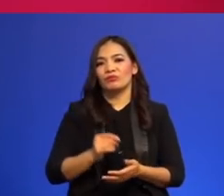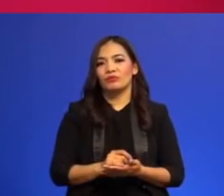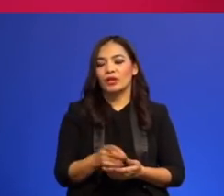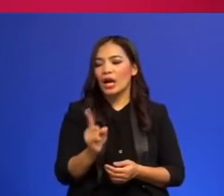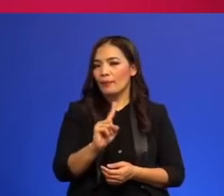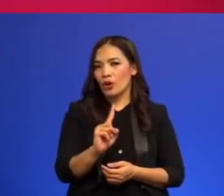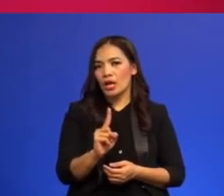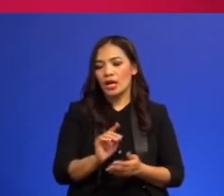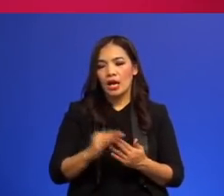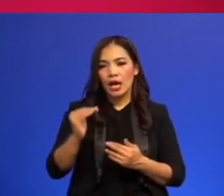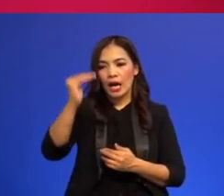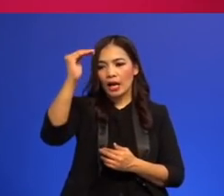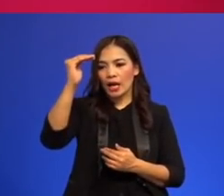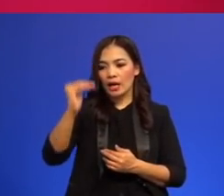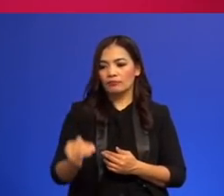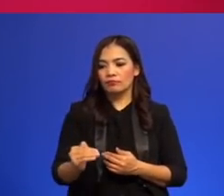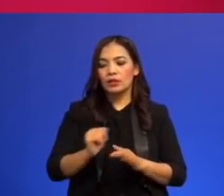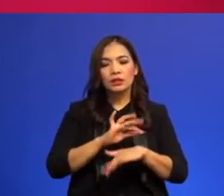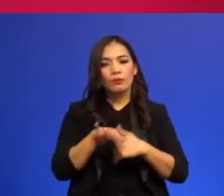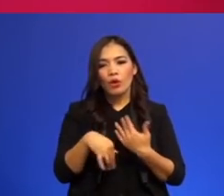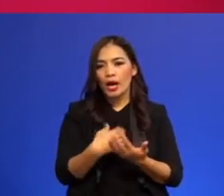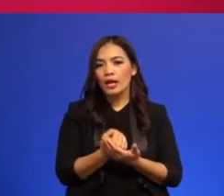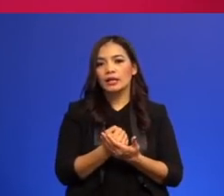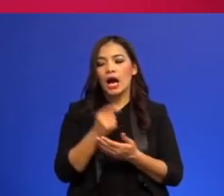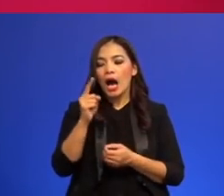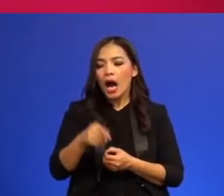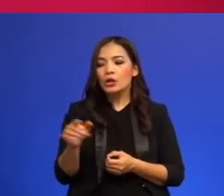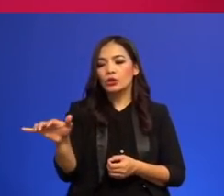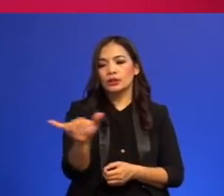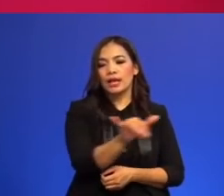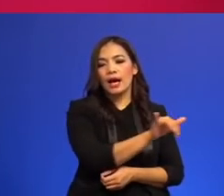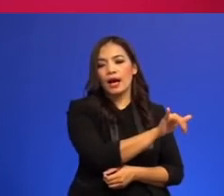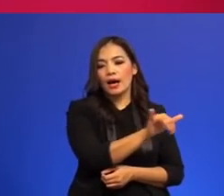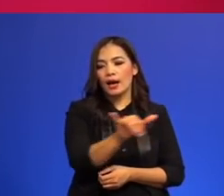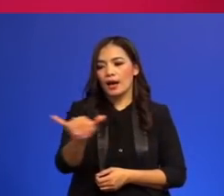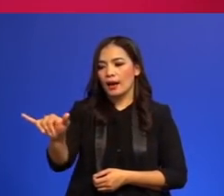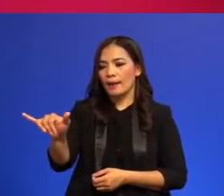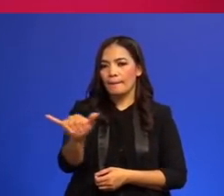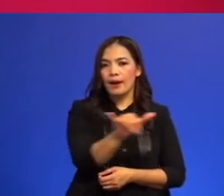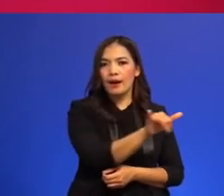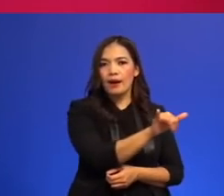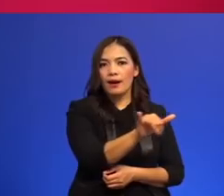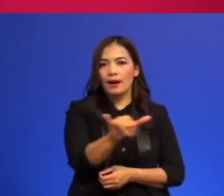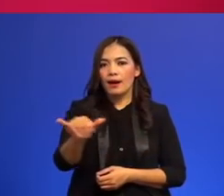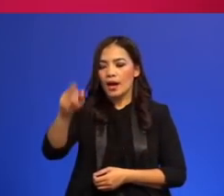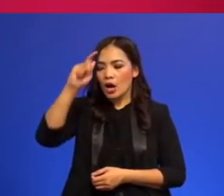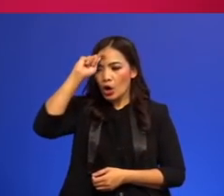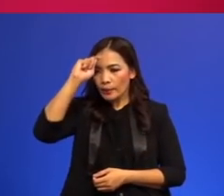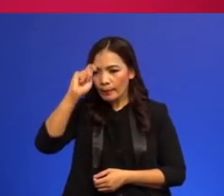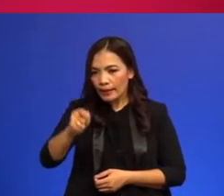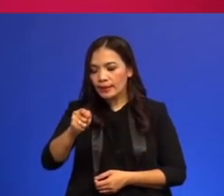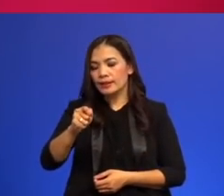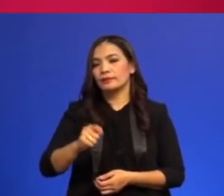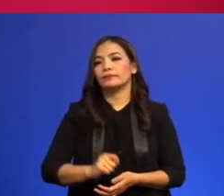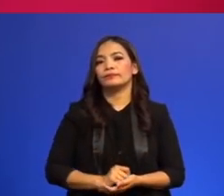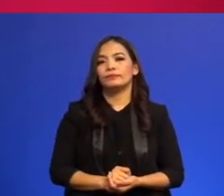boleh. Kakak, abang, koko, masnya, kakak tua, kalau lebih tua harus